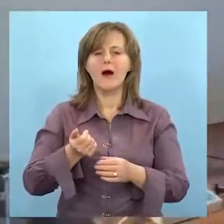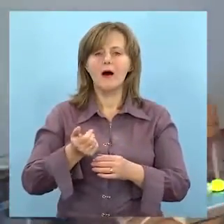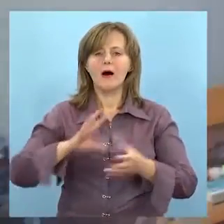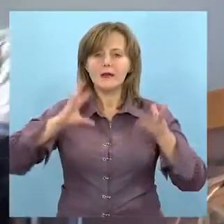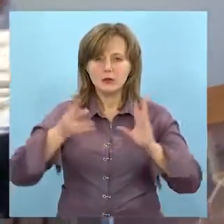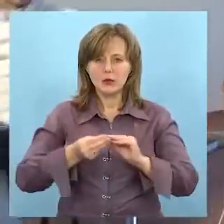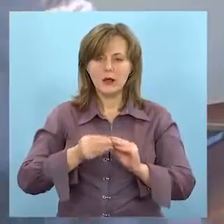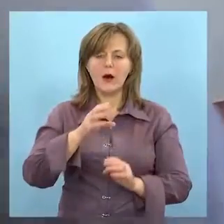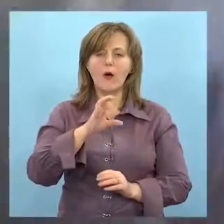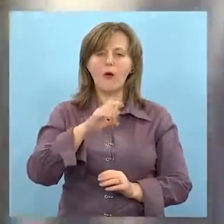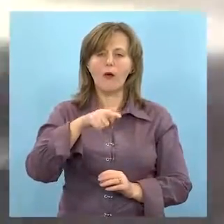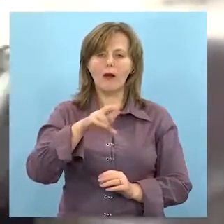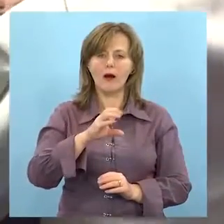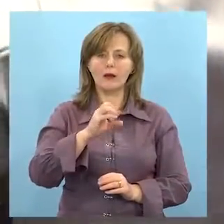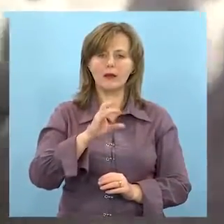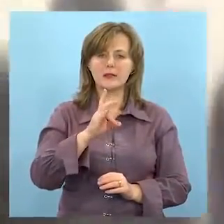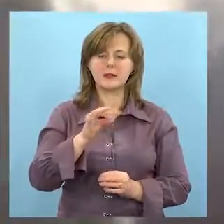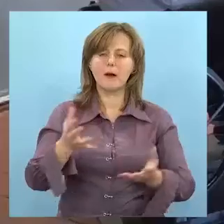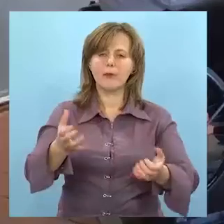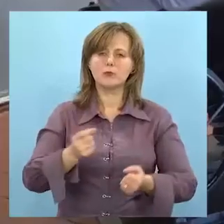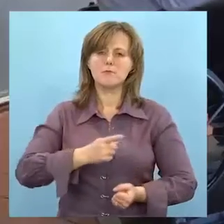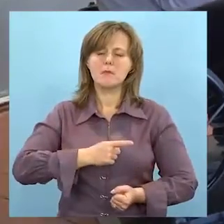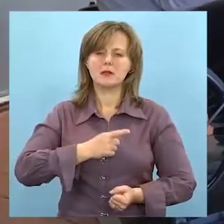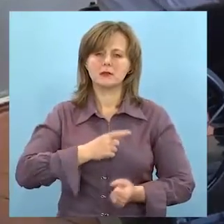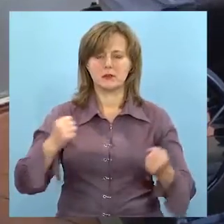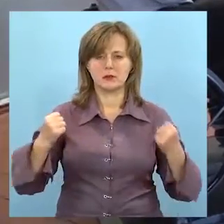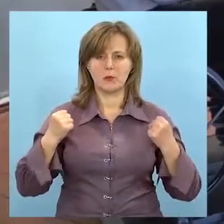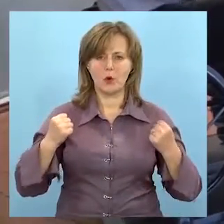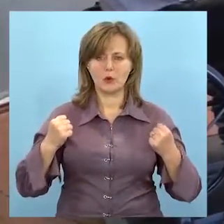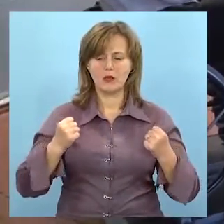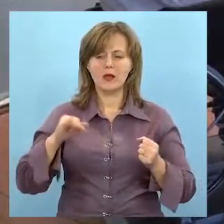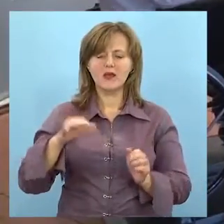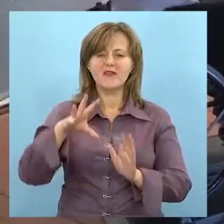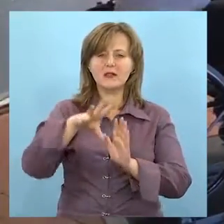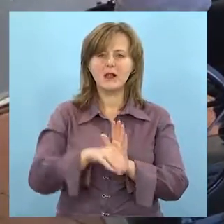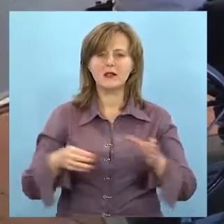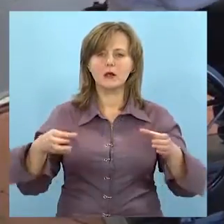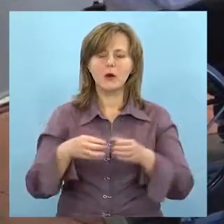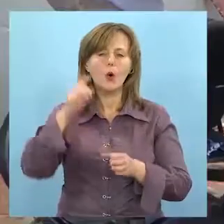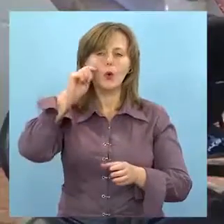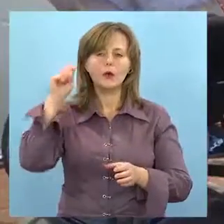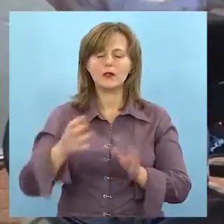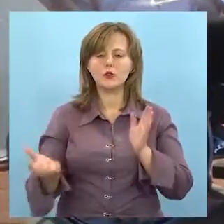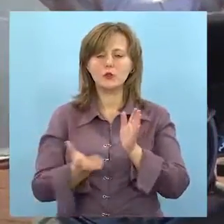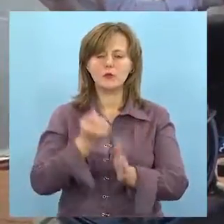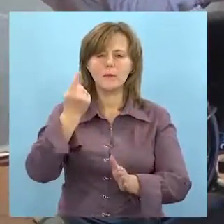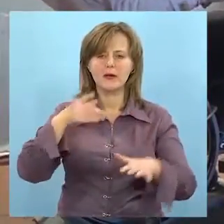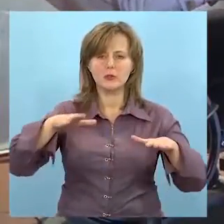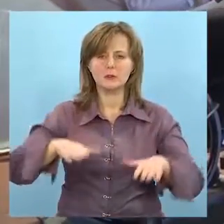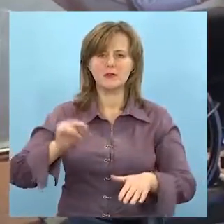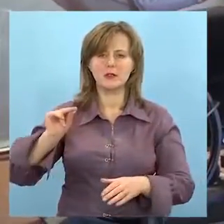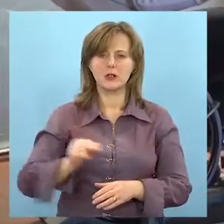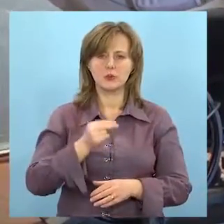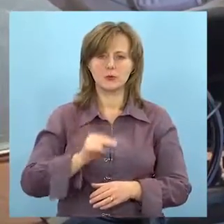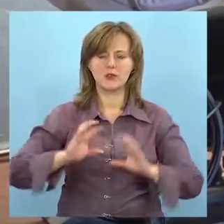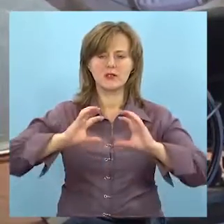цьому році отримала звання майстра спорту України, стала чемпіонкою України та в складі збірної команди здобула перше місце